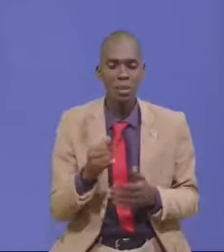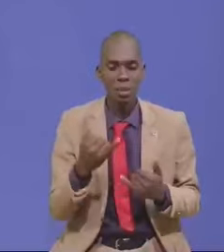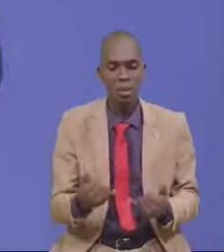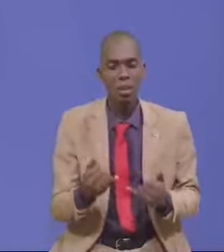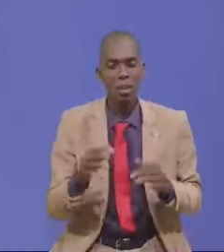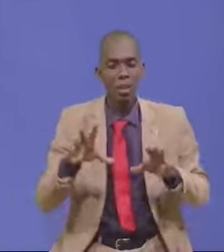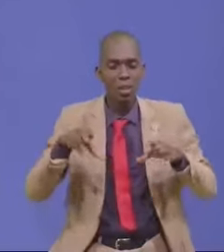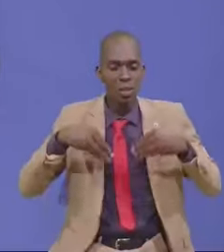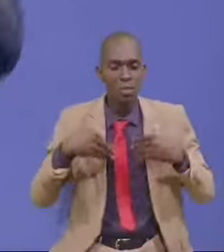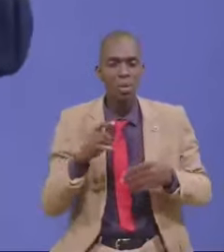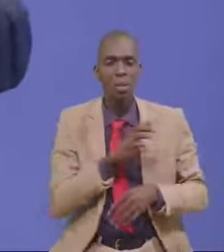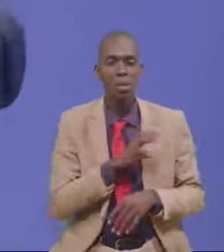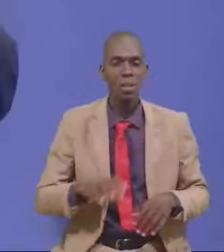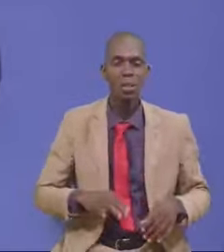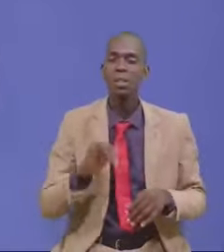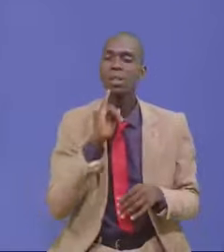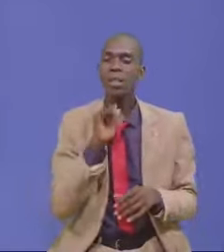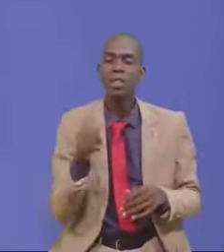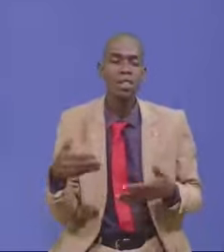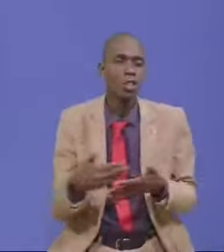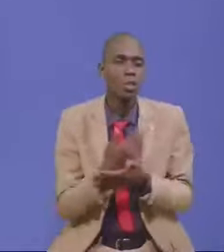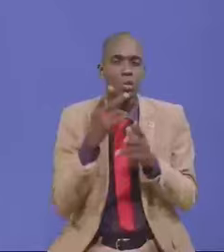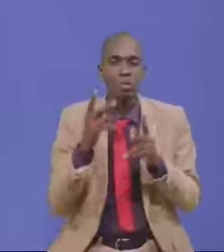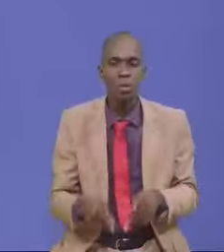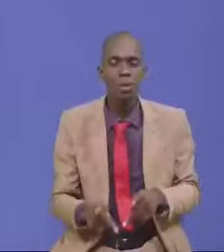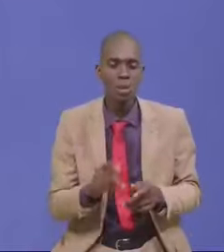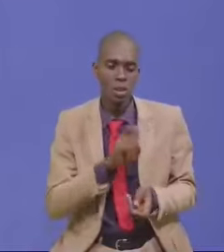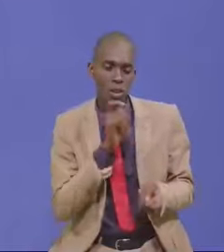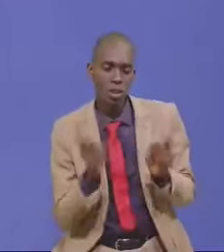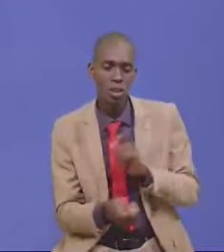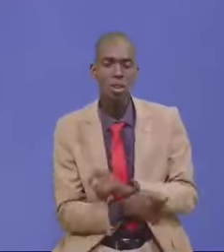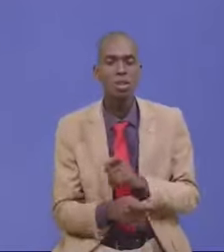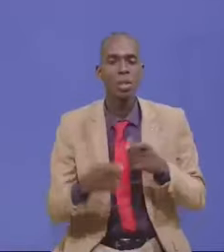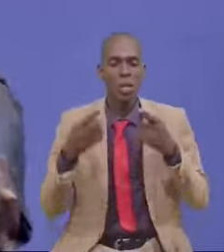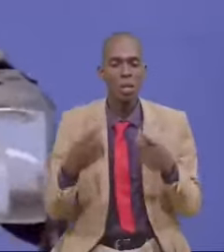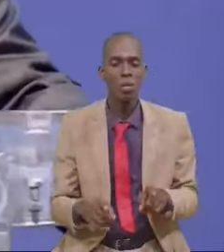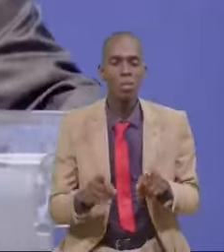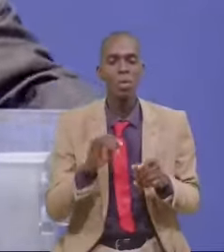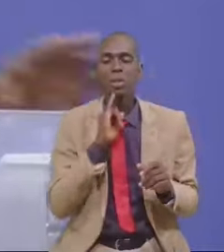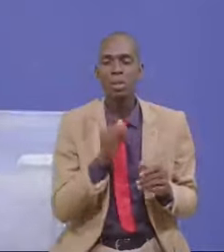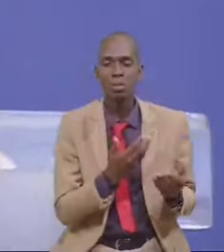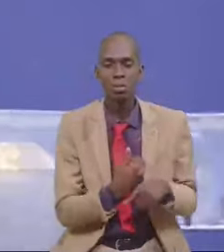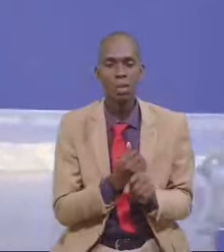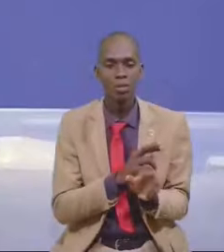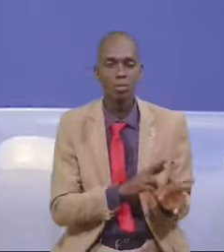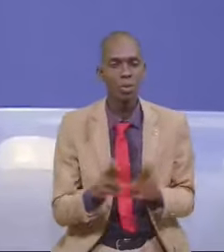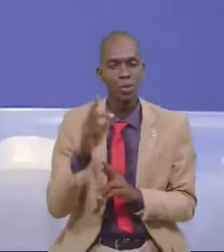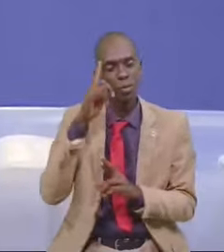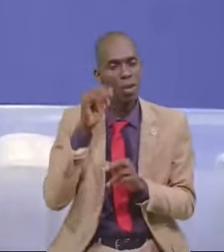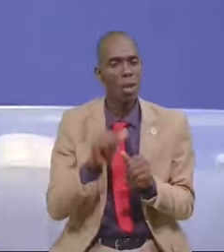quiconque vient à Christ, quelque soit ce qu'il était, peut avoir la transformation de